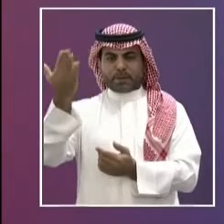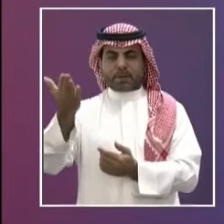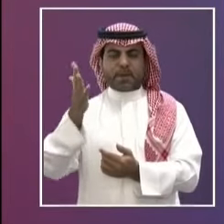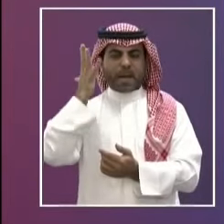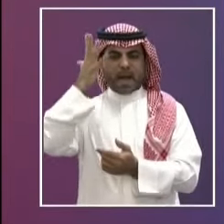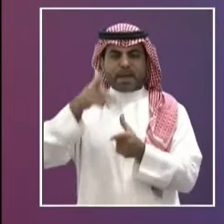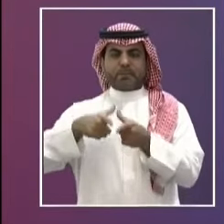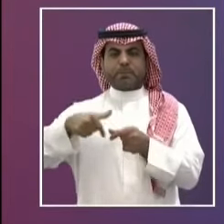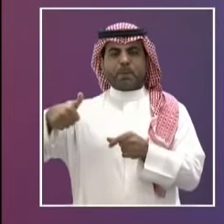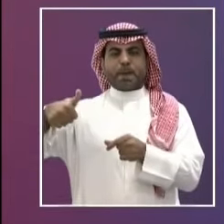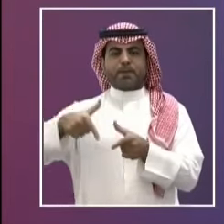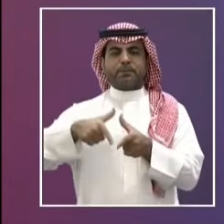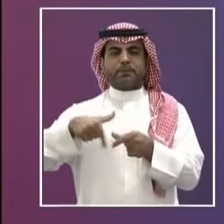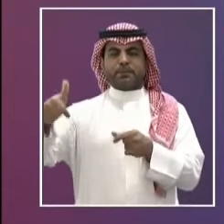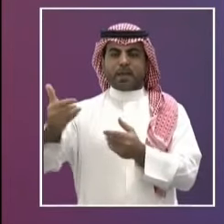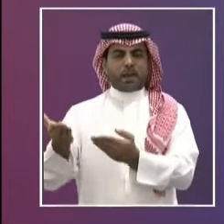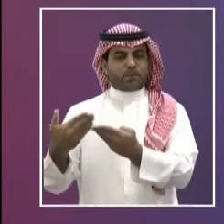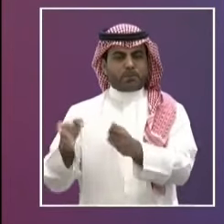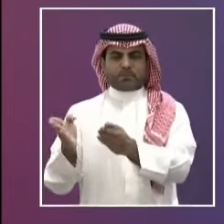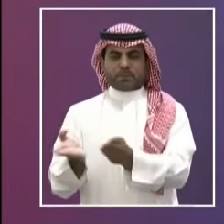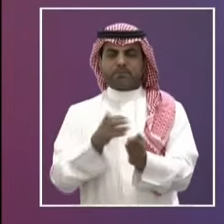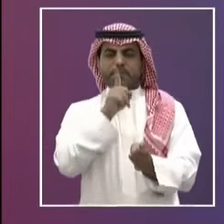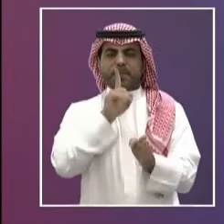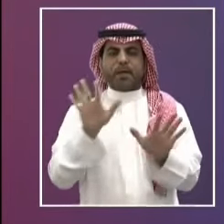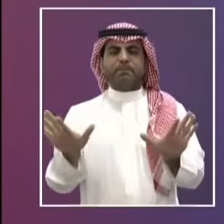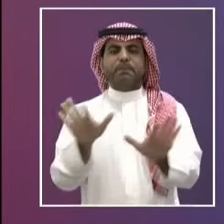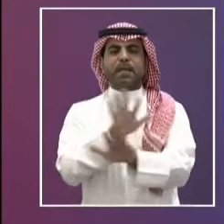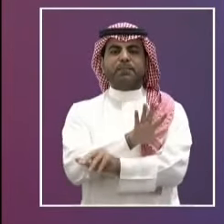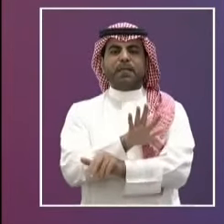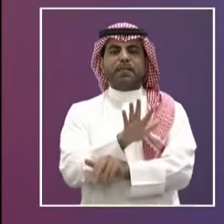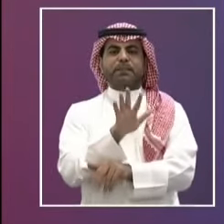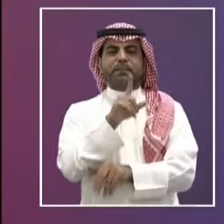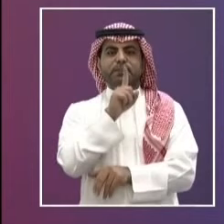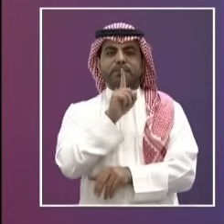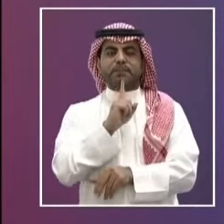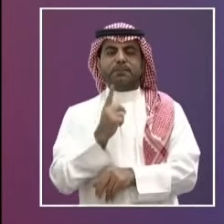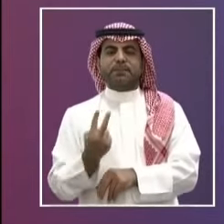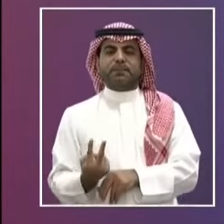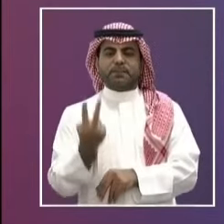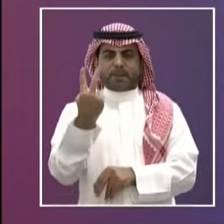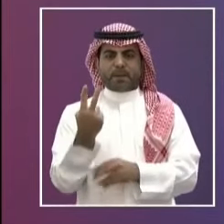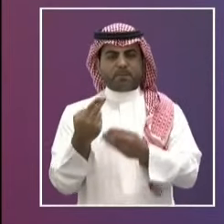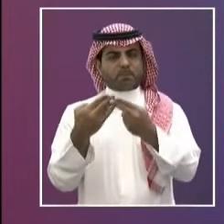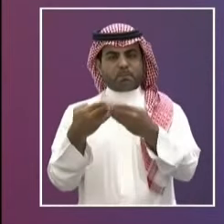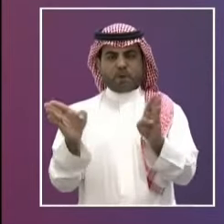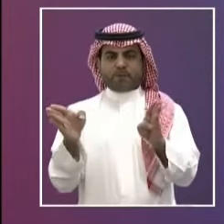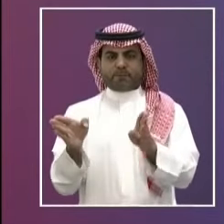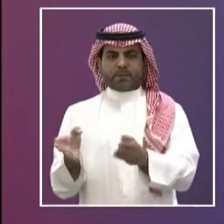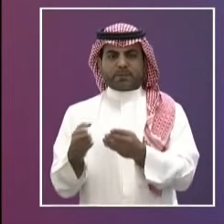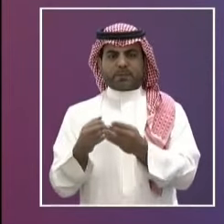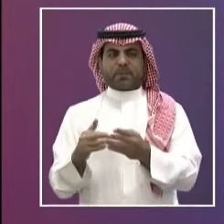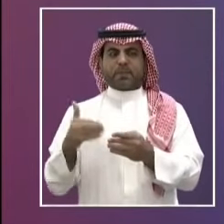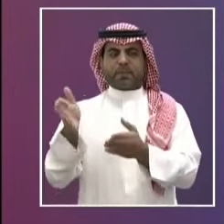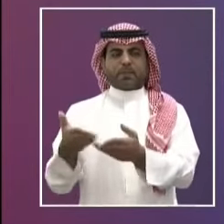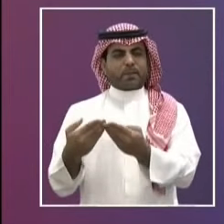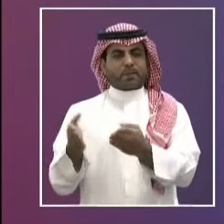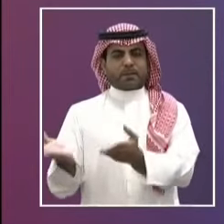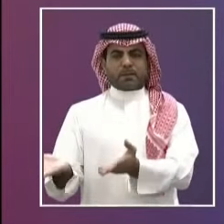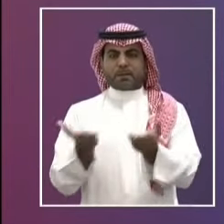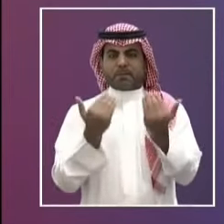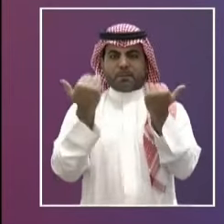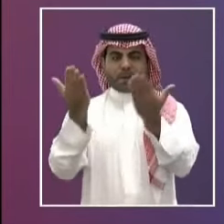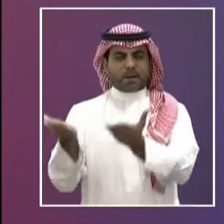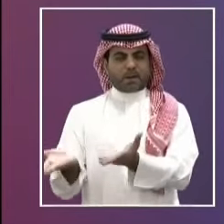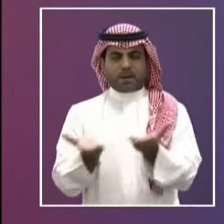دول مجلس التعاون. فإن شاء الله يوم 15 رجب يوافق 1 نوفمبر حيكون بداية المرحلة الثالثة واللي يتم فيها